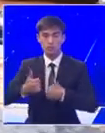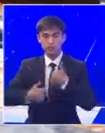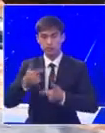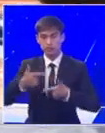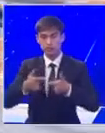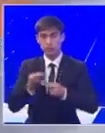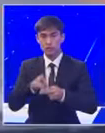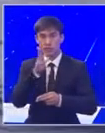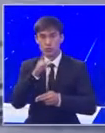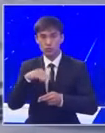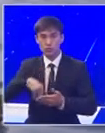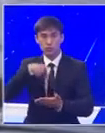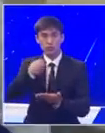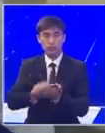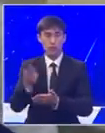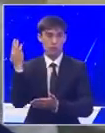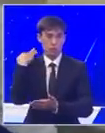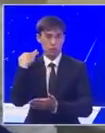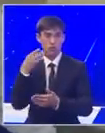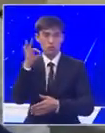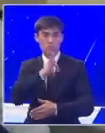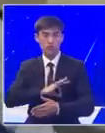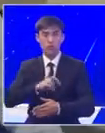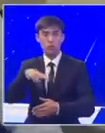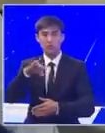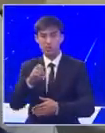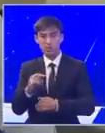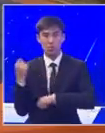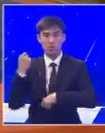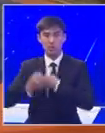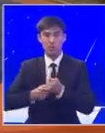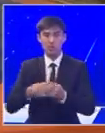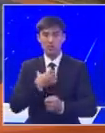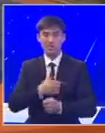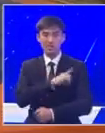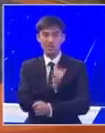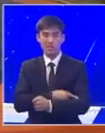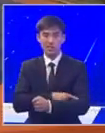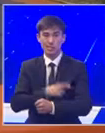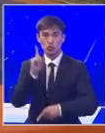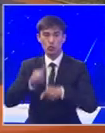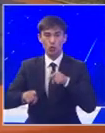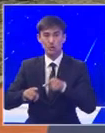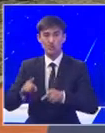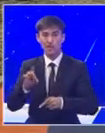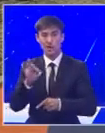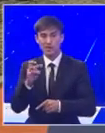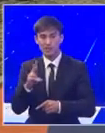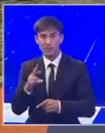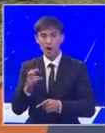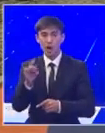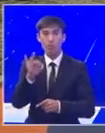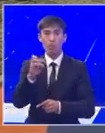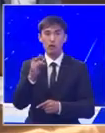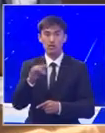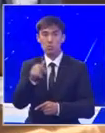нужно успеть уложить соперника на спину, используя подсечки и броски. Здесь важна не только сила, но еще и скорость и реакция. Акбапе